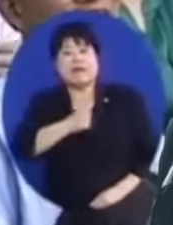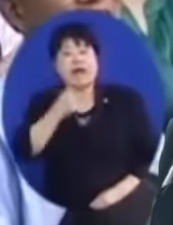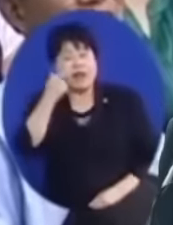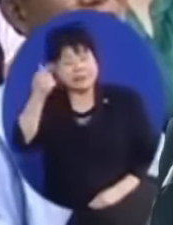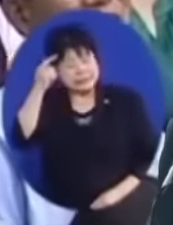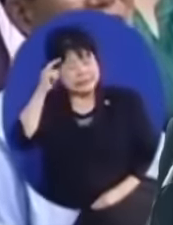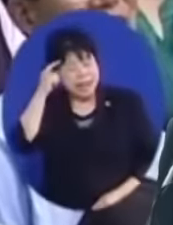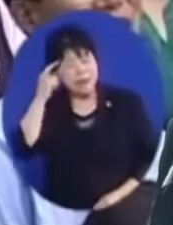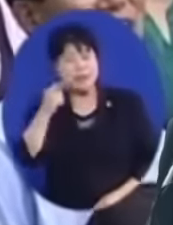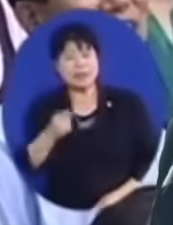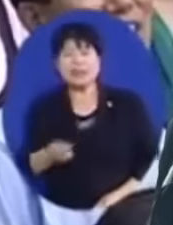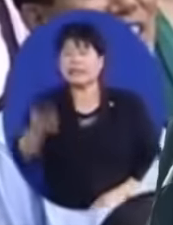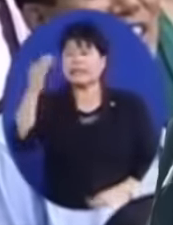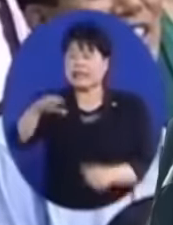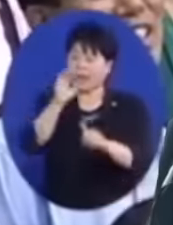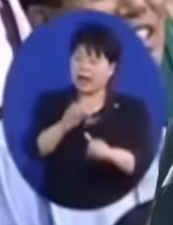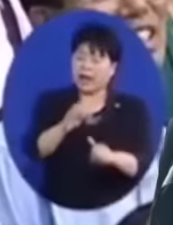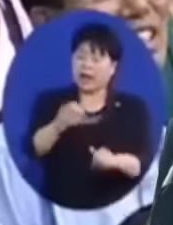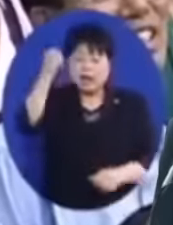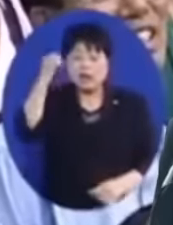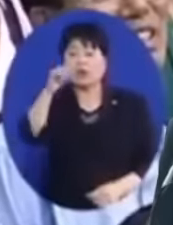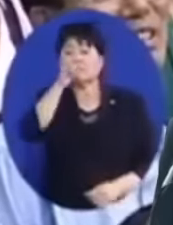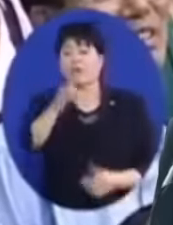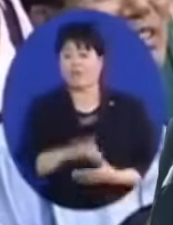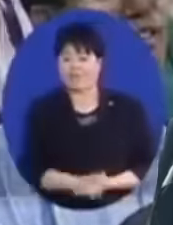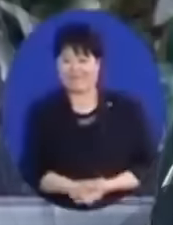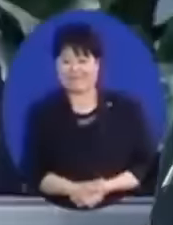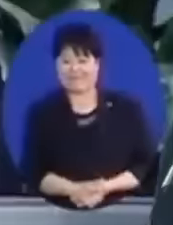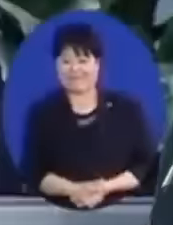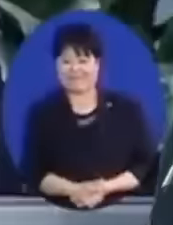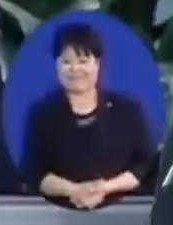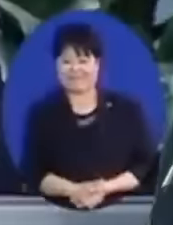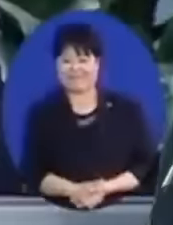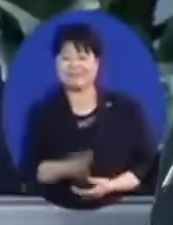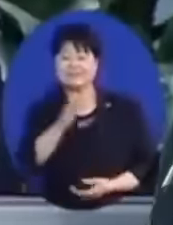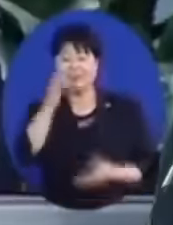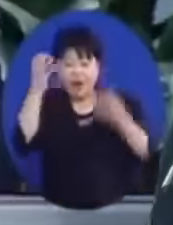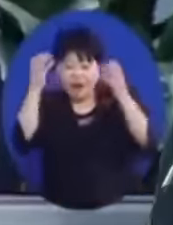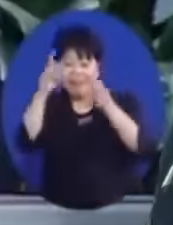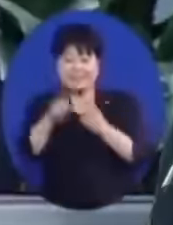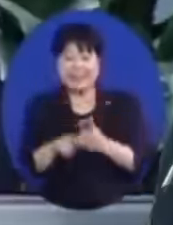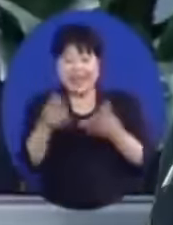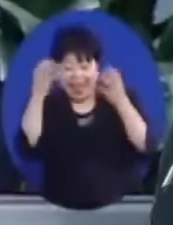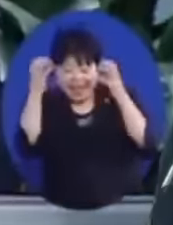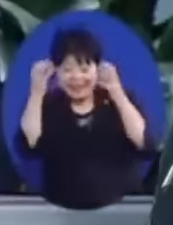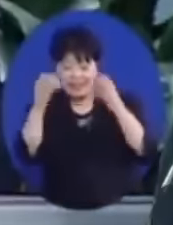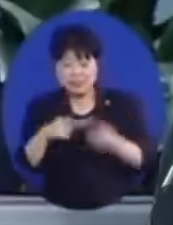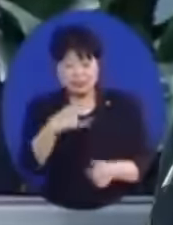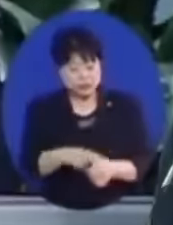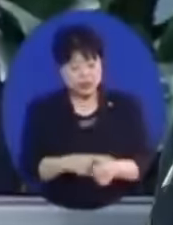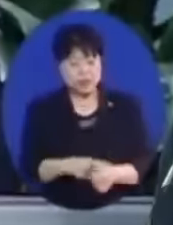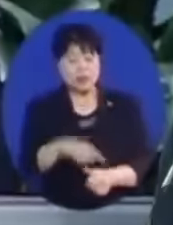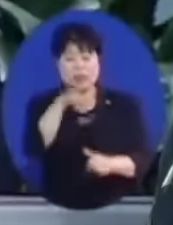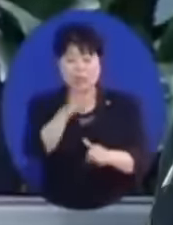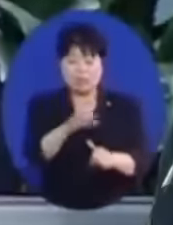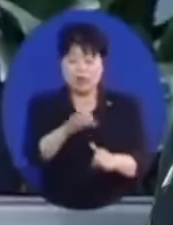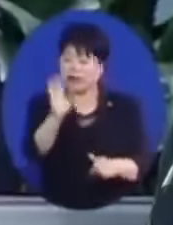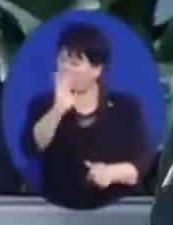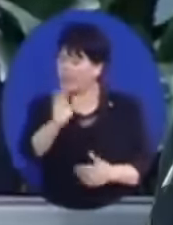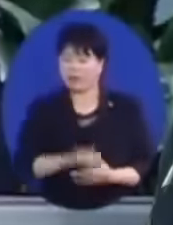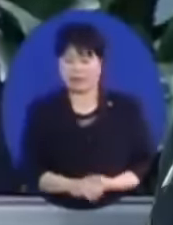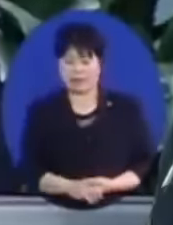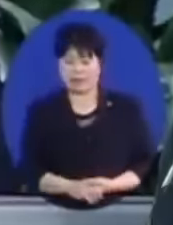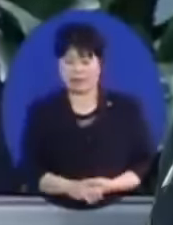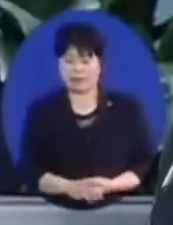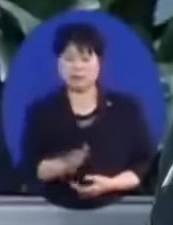아버지만 생각하면 그 일이 마음에 사라지지 않습니다. 절대로 어릴 때 어린아이들을 무시하거나